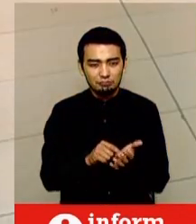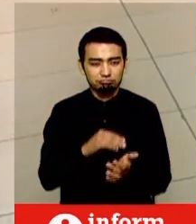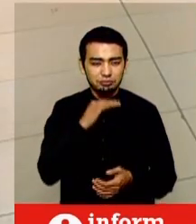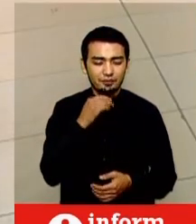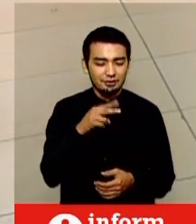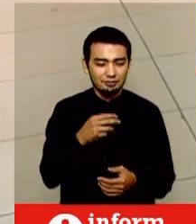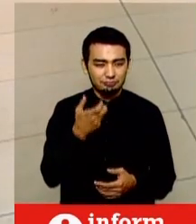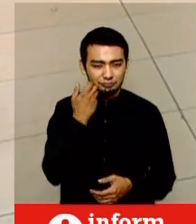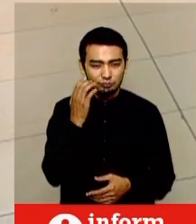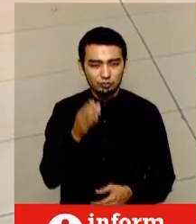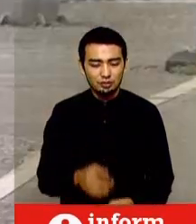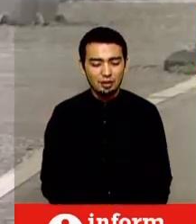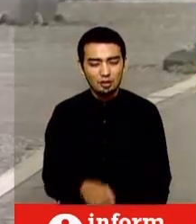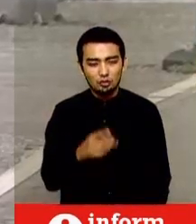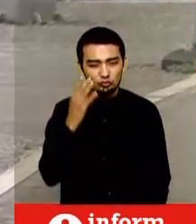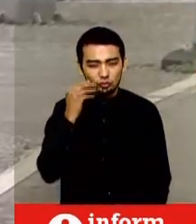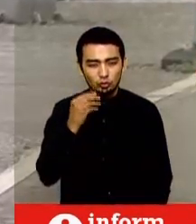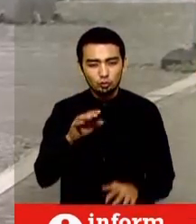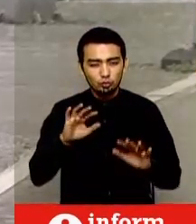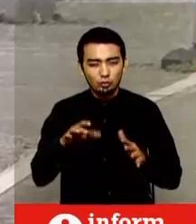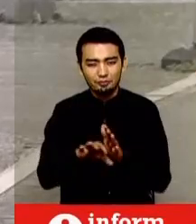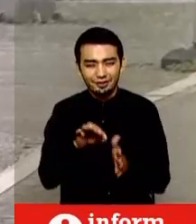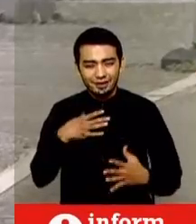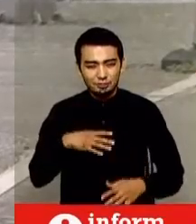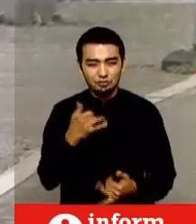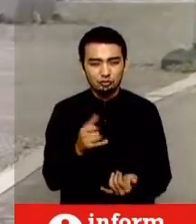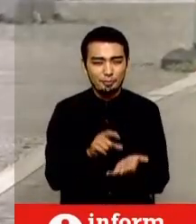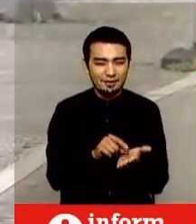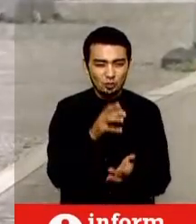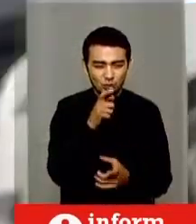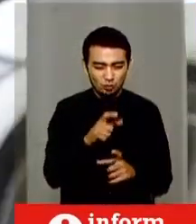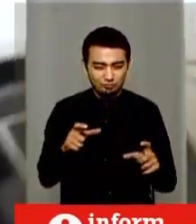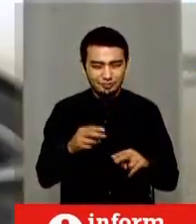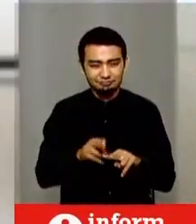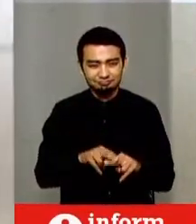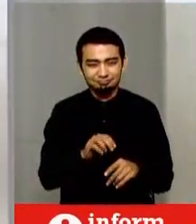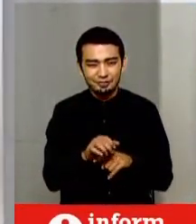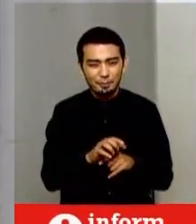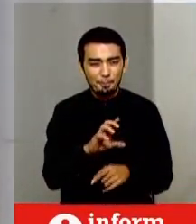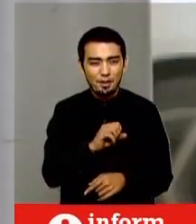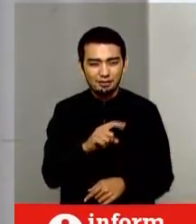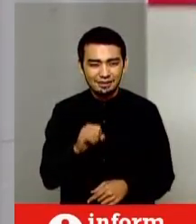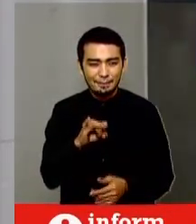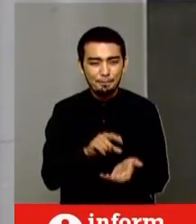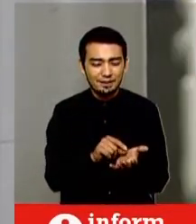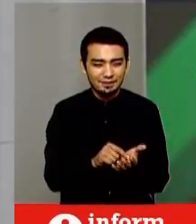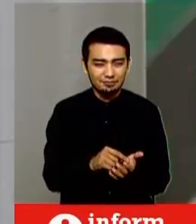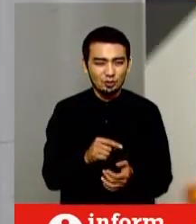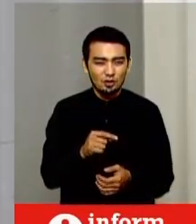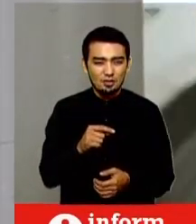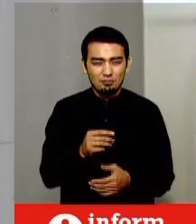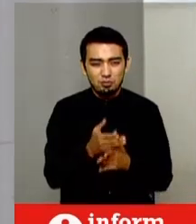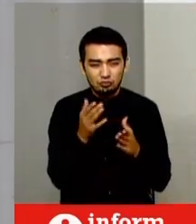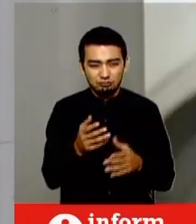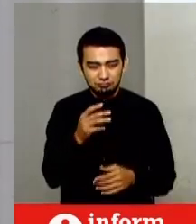Эта дата выбрана не случайно. Сегодня выплаты пенсионерам рассчитывают при сложении базовой и солидарной пенсии. Последнюю начисляют в